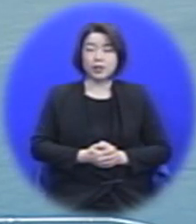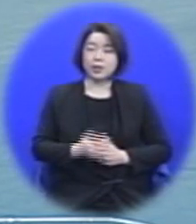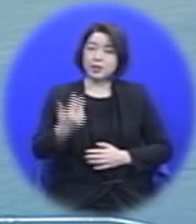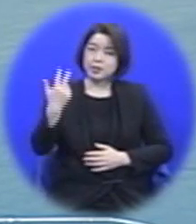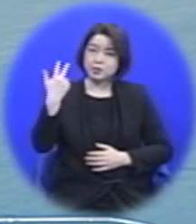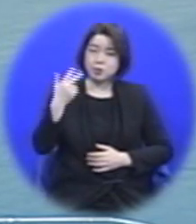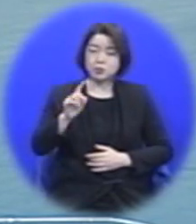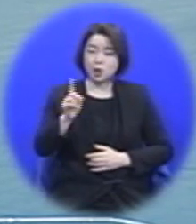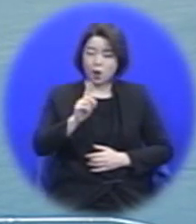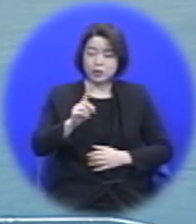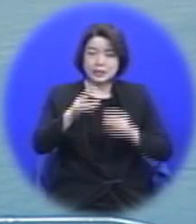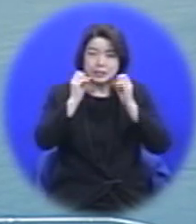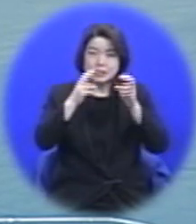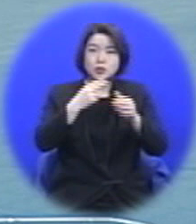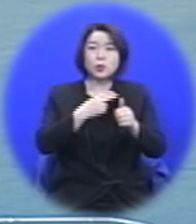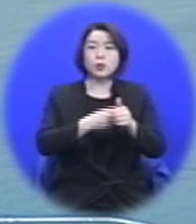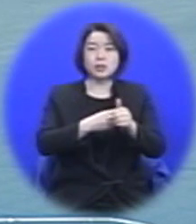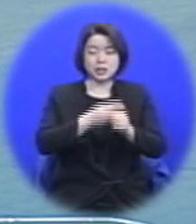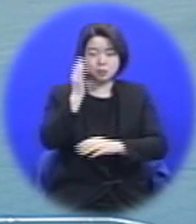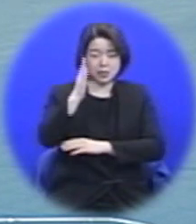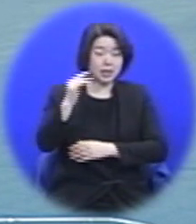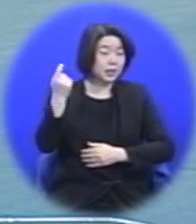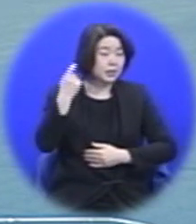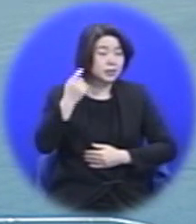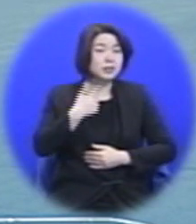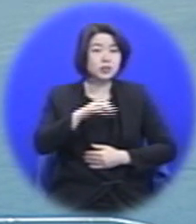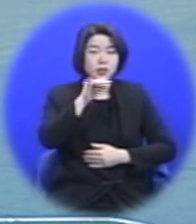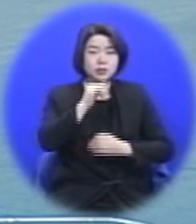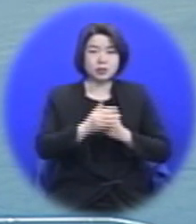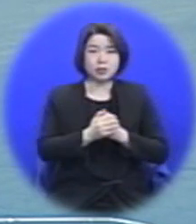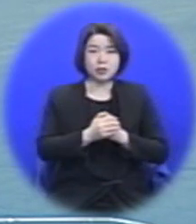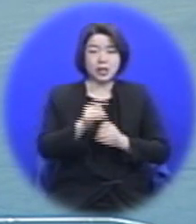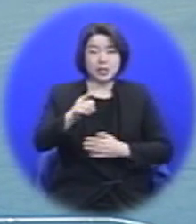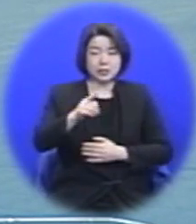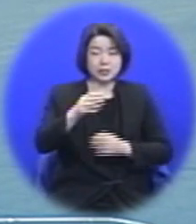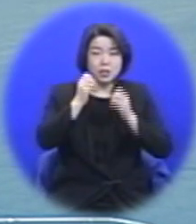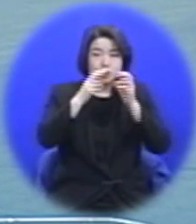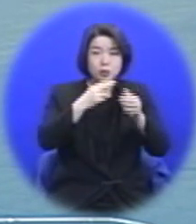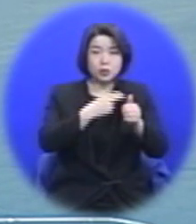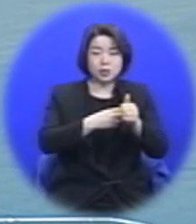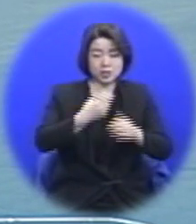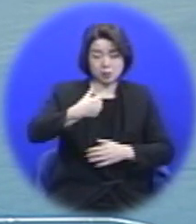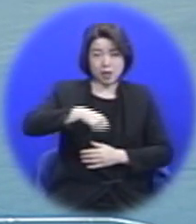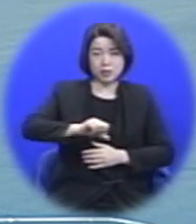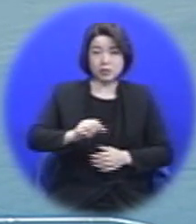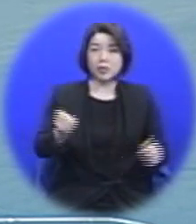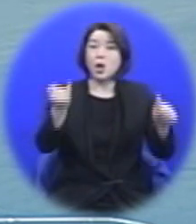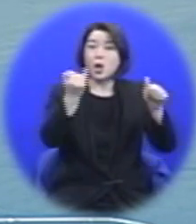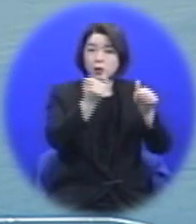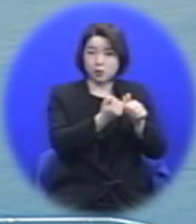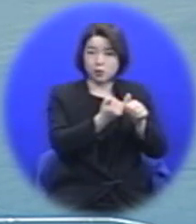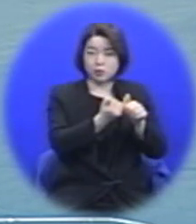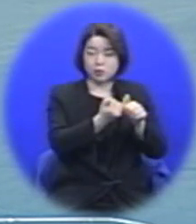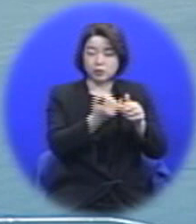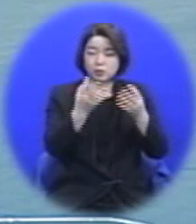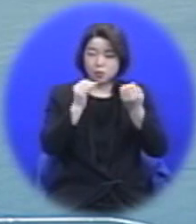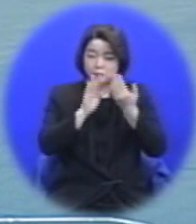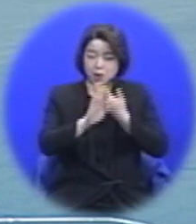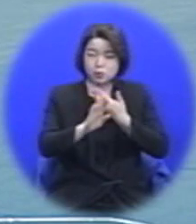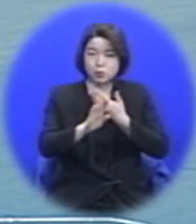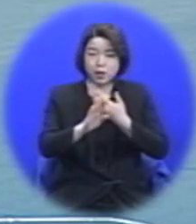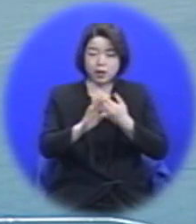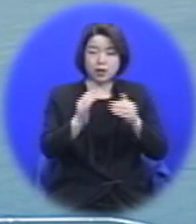지난주간에 어느 선교사님 이야기를 들었습니다. 그 선교사님의 아들이 결혼을 했는데 얼마 뒤에